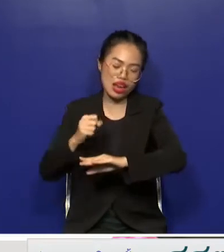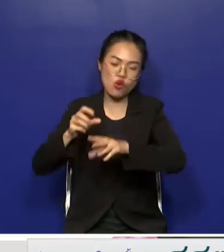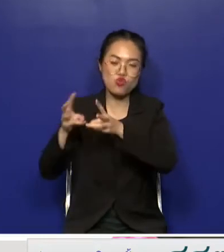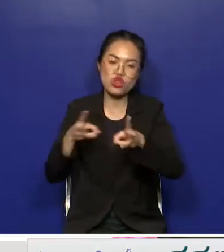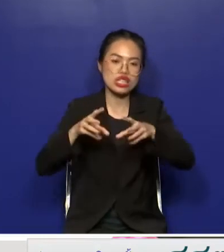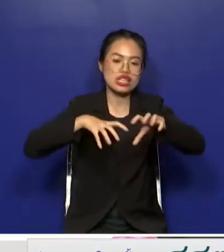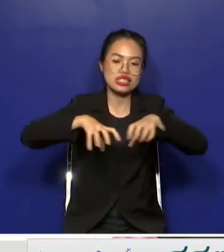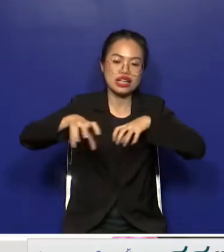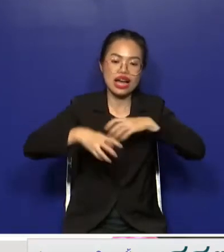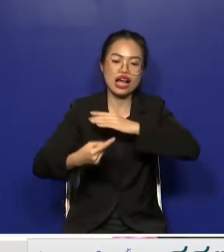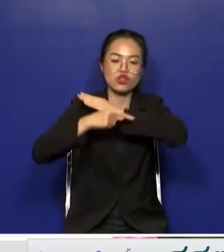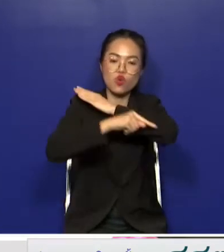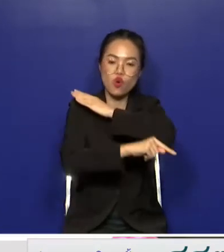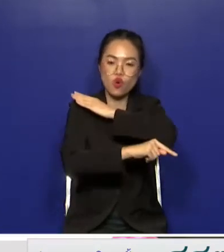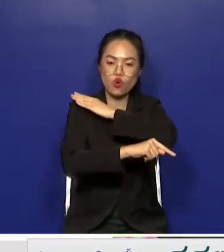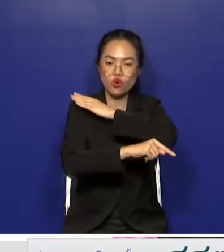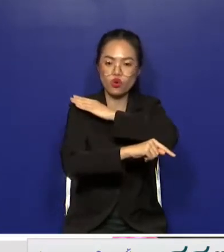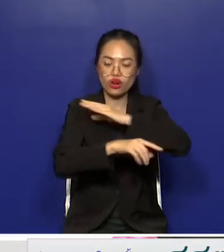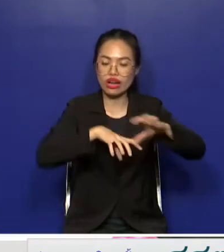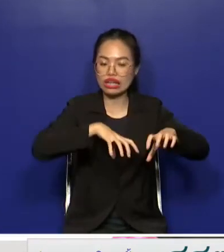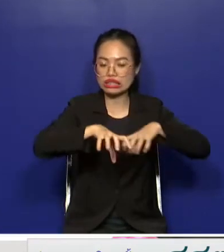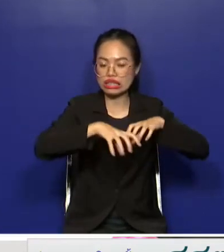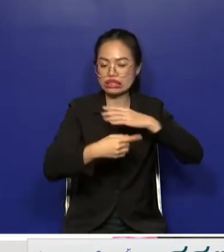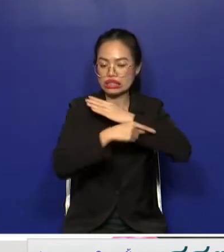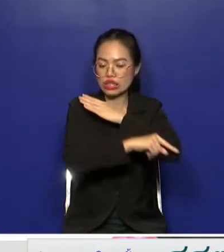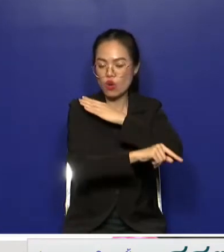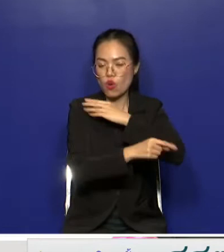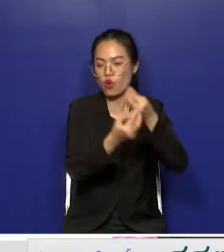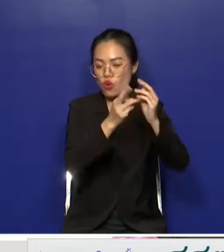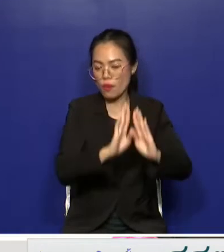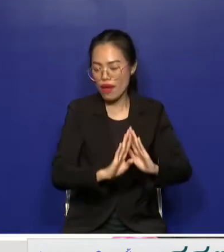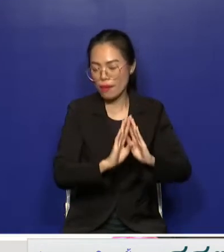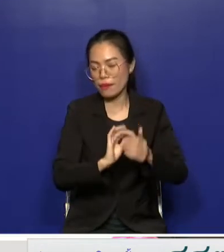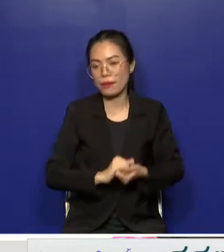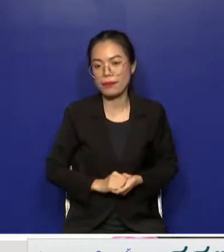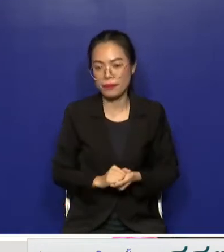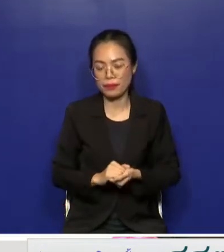วงเล็บโกงนะครับ การจัดการถึการกล่ง เรื่ต่ไปครับ